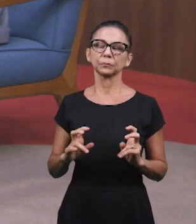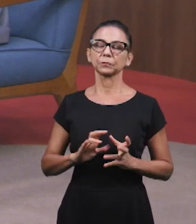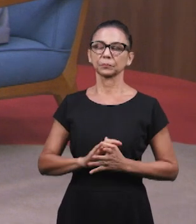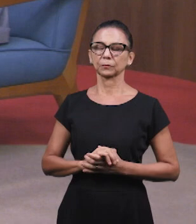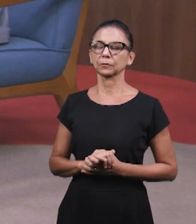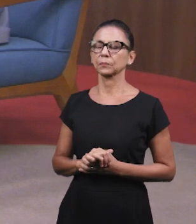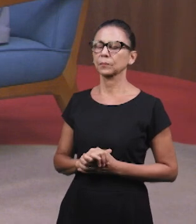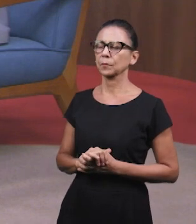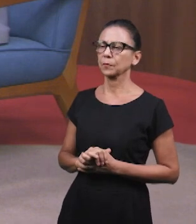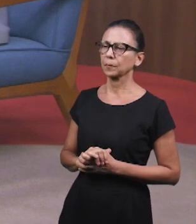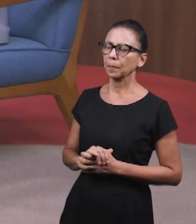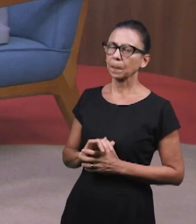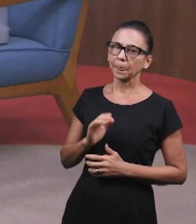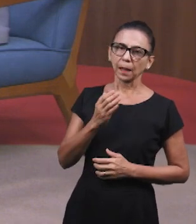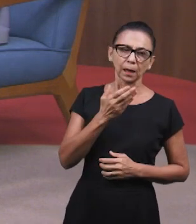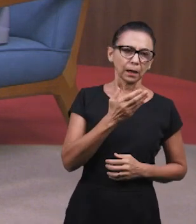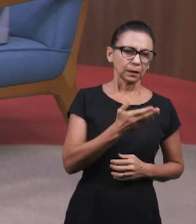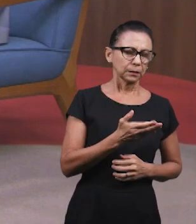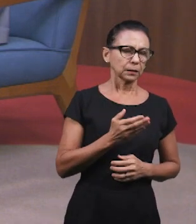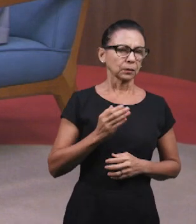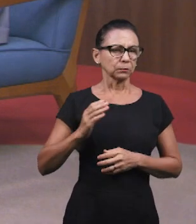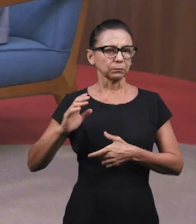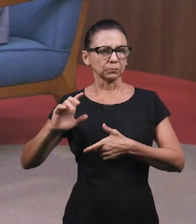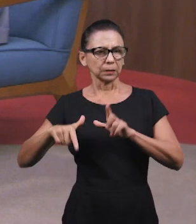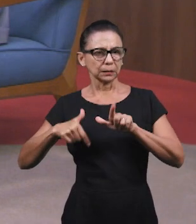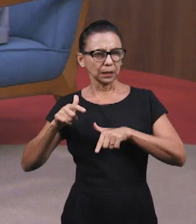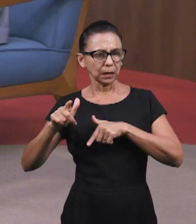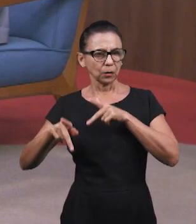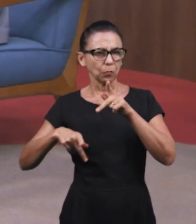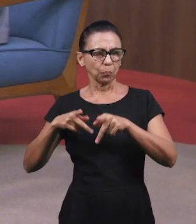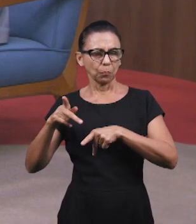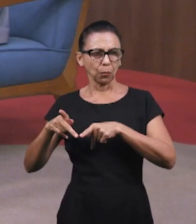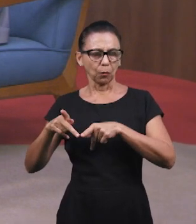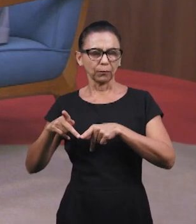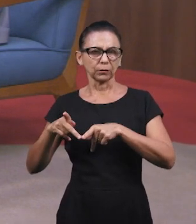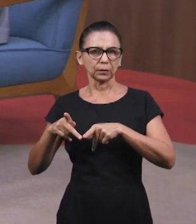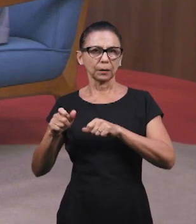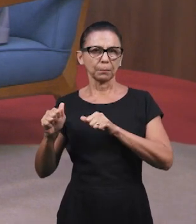afin qu'on puisse parler un petit peu, Sergio. Le peuple d'Israël a quitté l'Égypte,